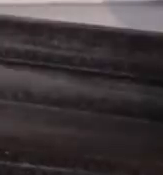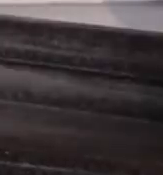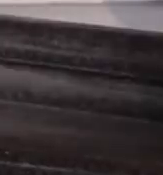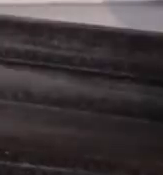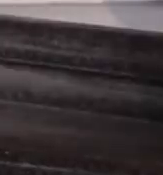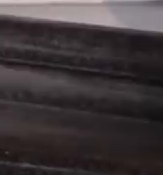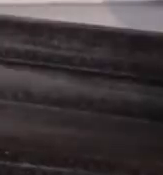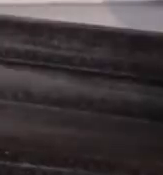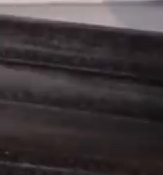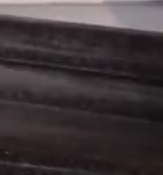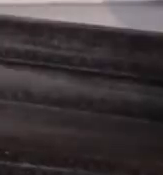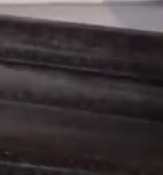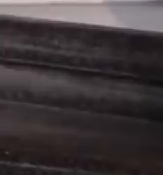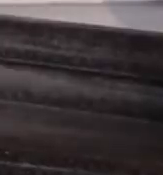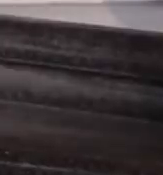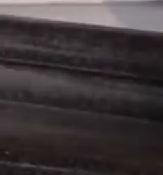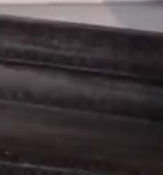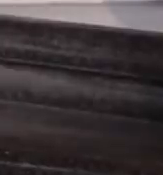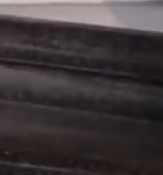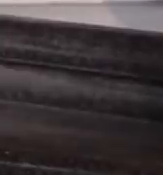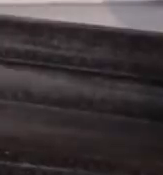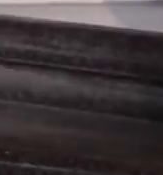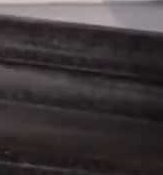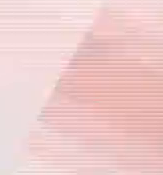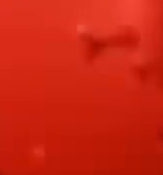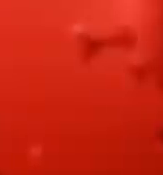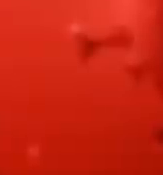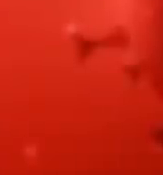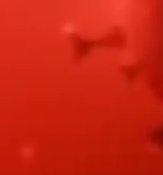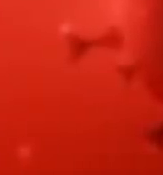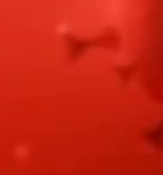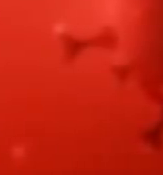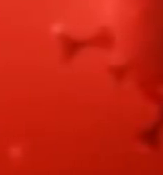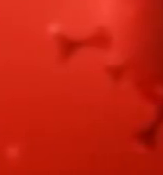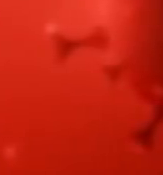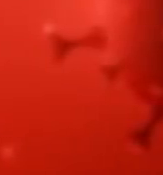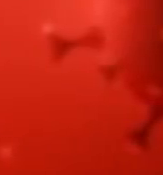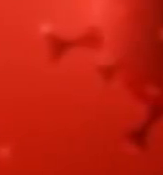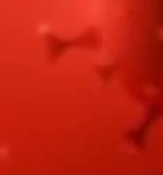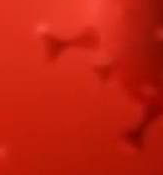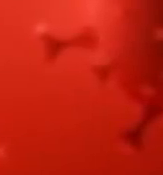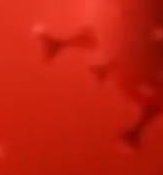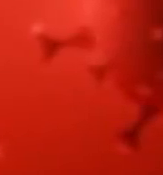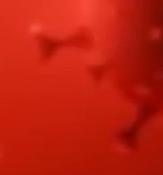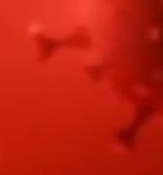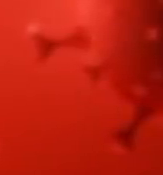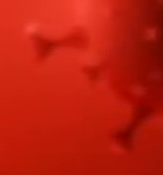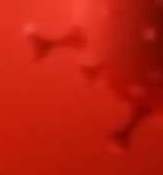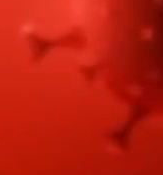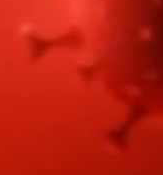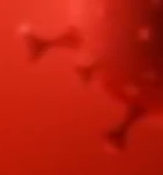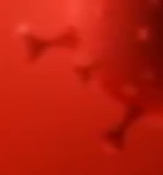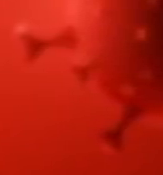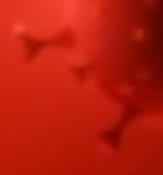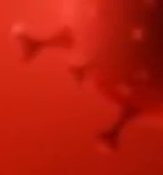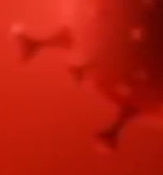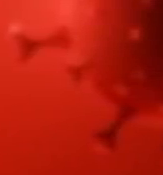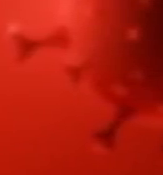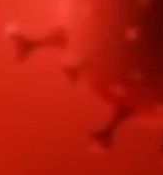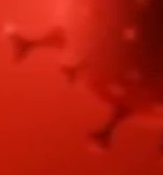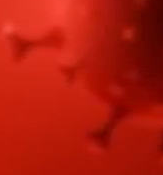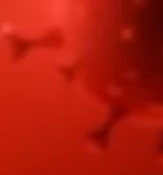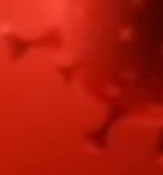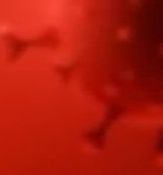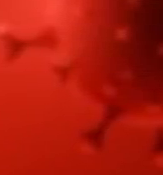4,008 ang naitalang bagong COVID cases ngayong araw. Bumaba pa sa 47,690 ang active cases o yung nagpapagaling